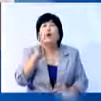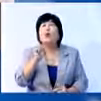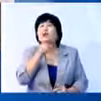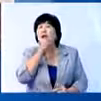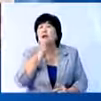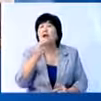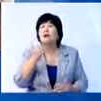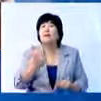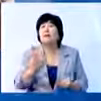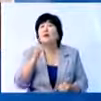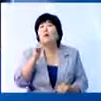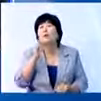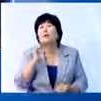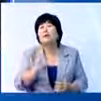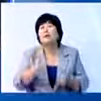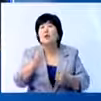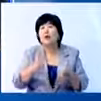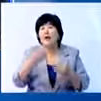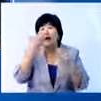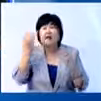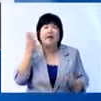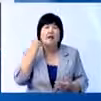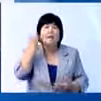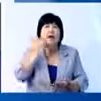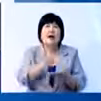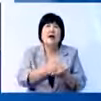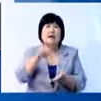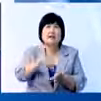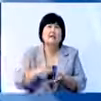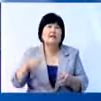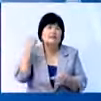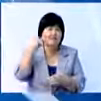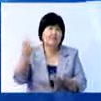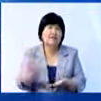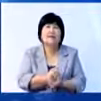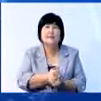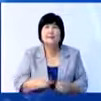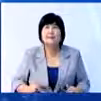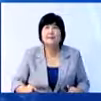кубогіне арналған халықаралық турнирде алматылық ардагерлер қарсылас шақ келтірмеді.